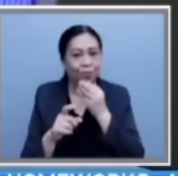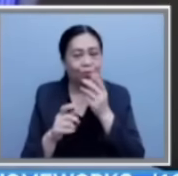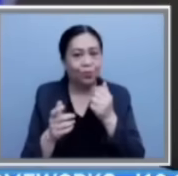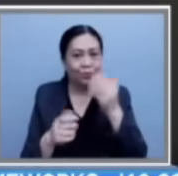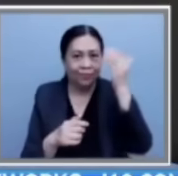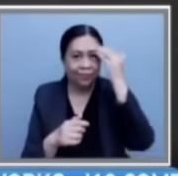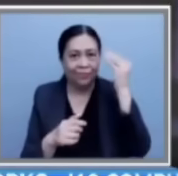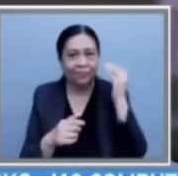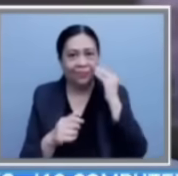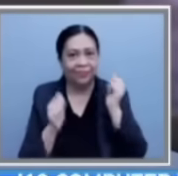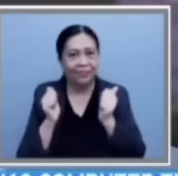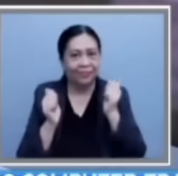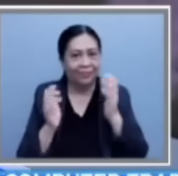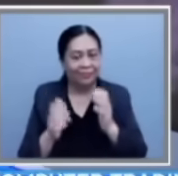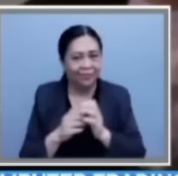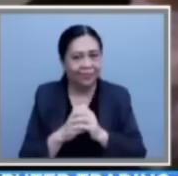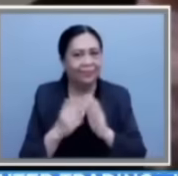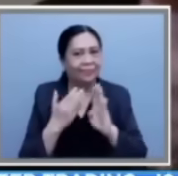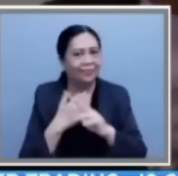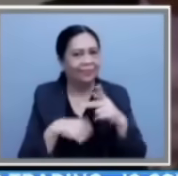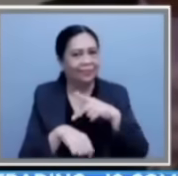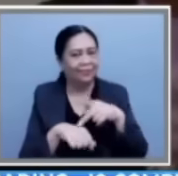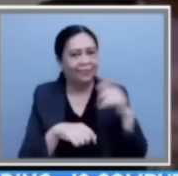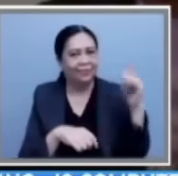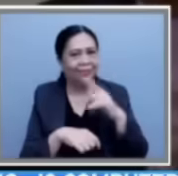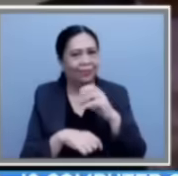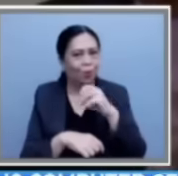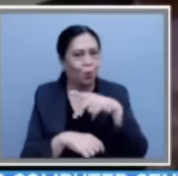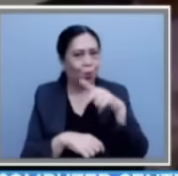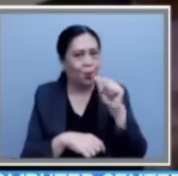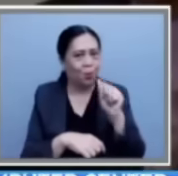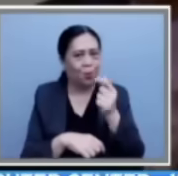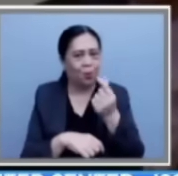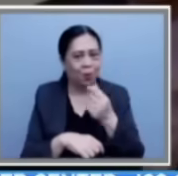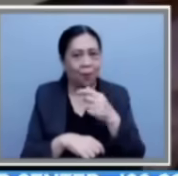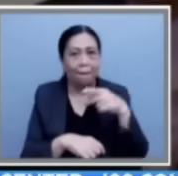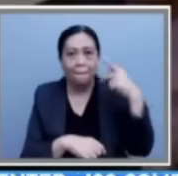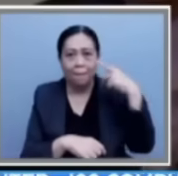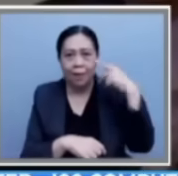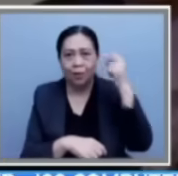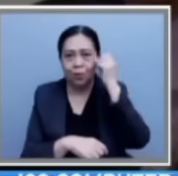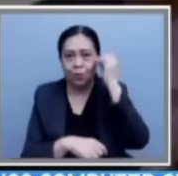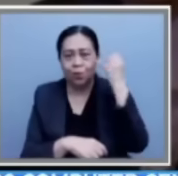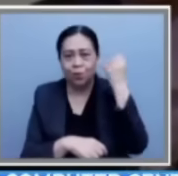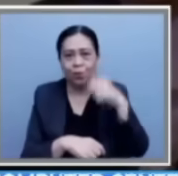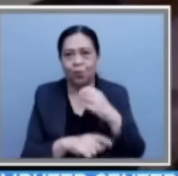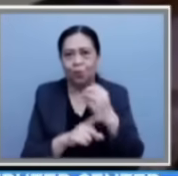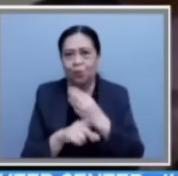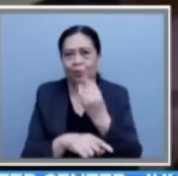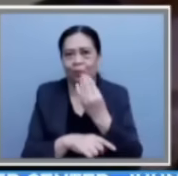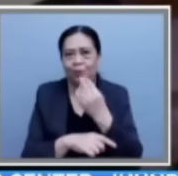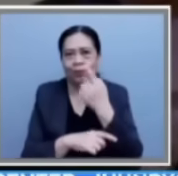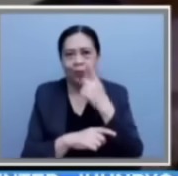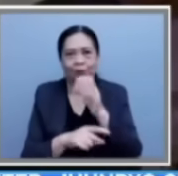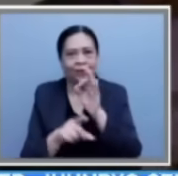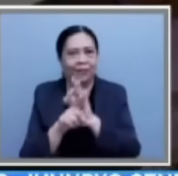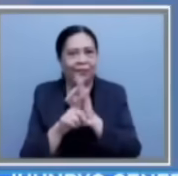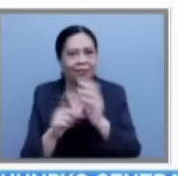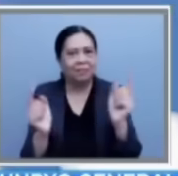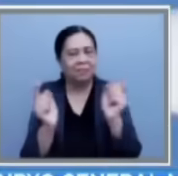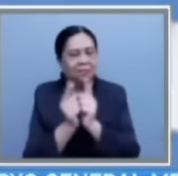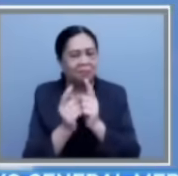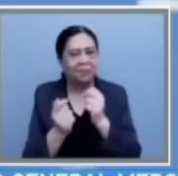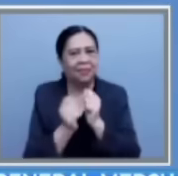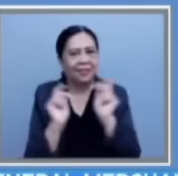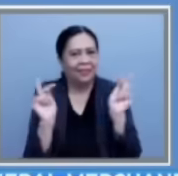stars balik Pinas ng Korean upa na si Park soj This coming October 14 para sa isang fun meet kilig na